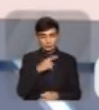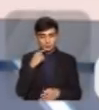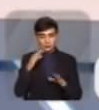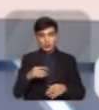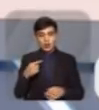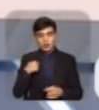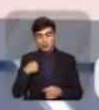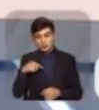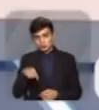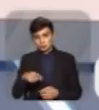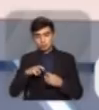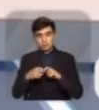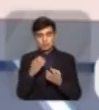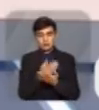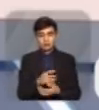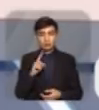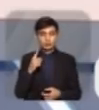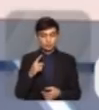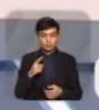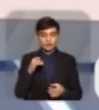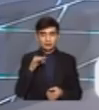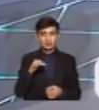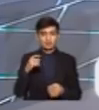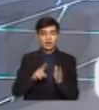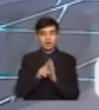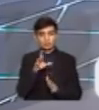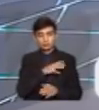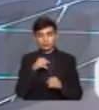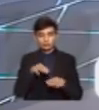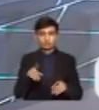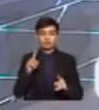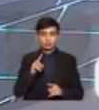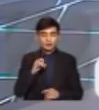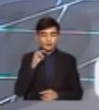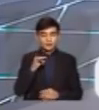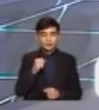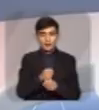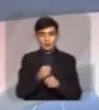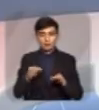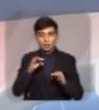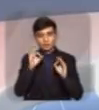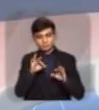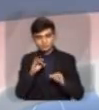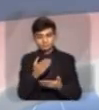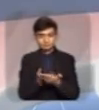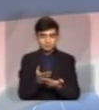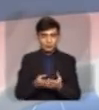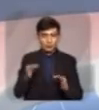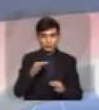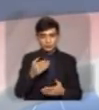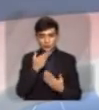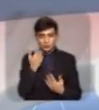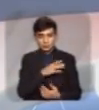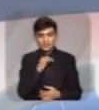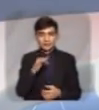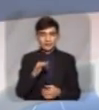и что в самом начале, возможно, было упущено? На самом деле разъяснительной работы не было, да, то есть никто не говорил, что, ребята,